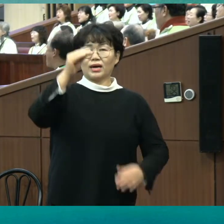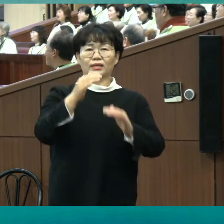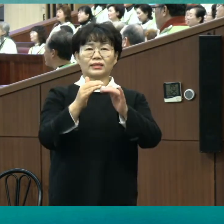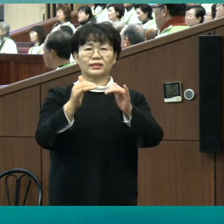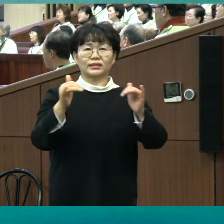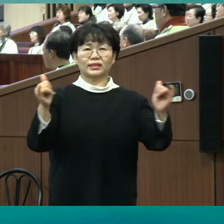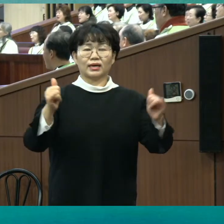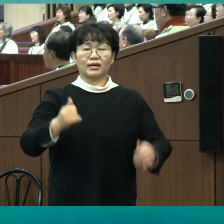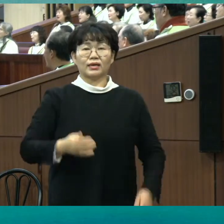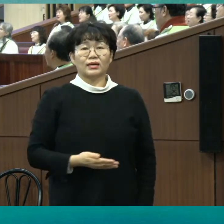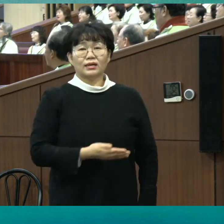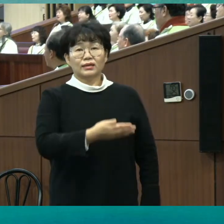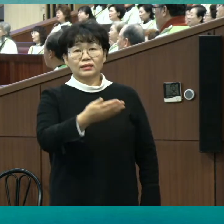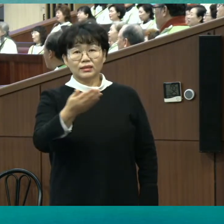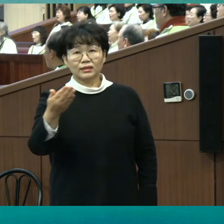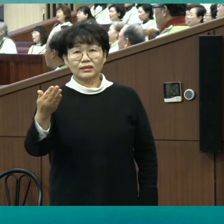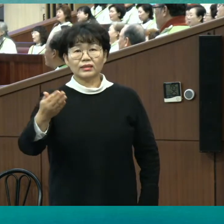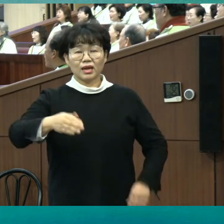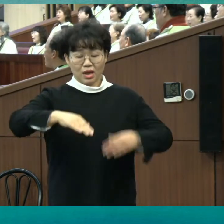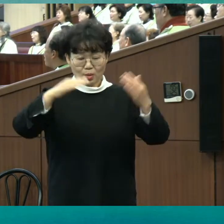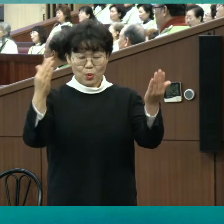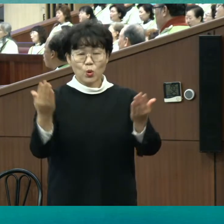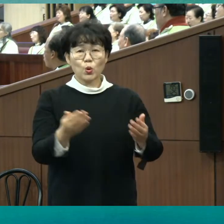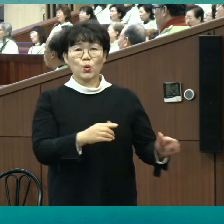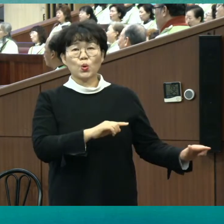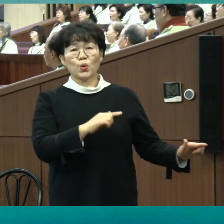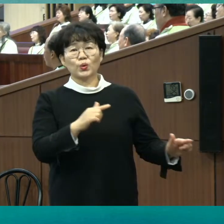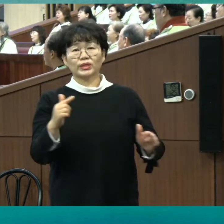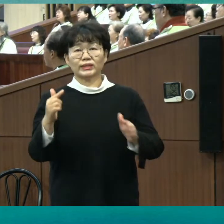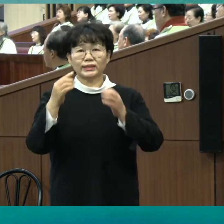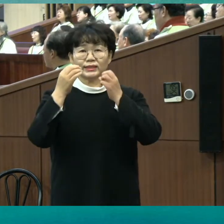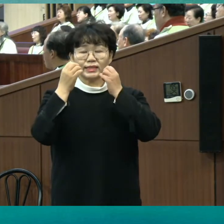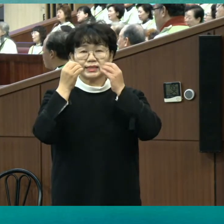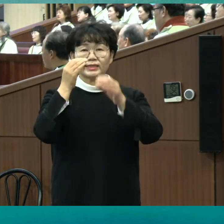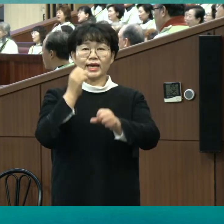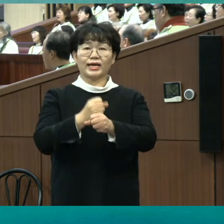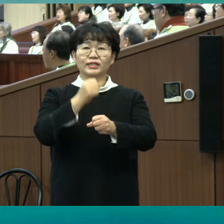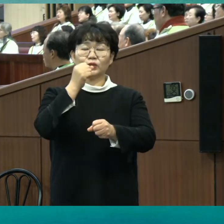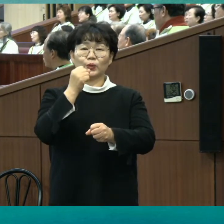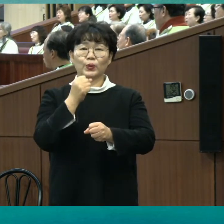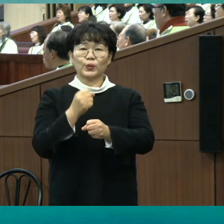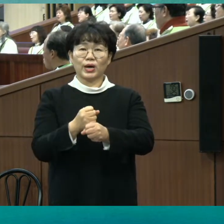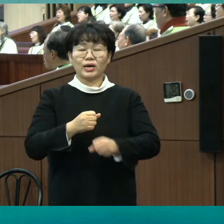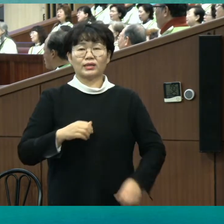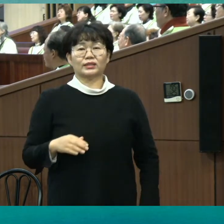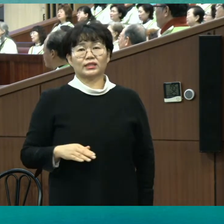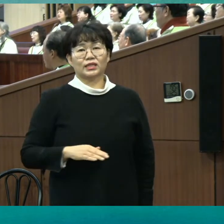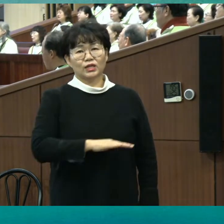닮아가는 자, 너의 모든 것 창조